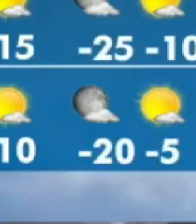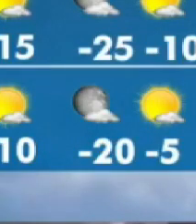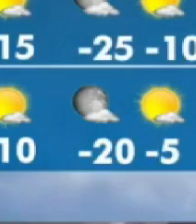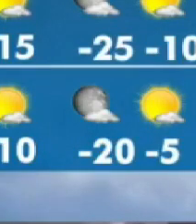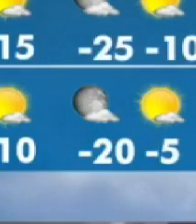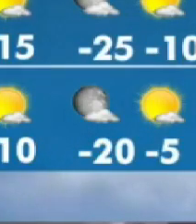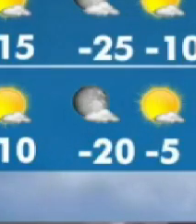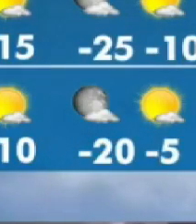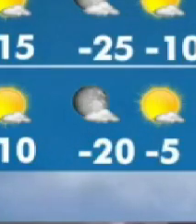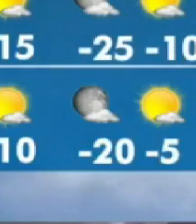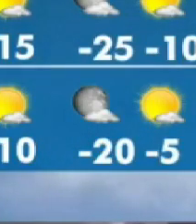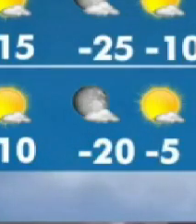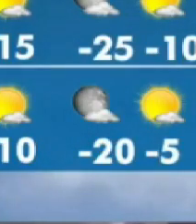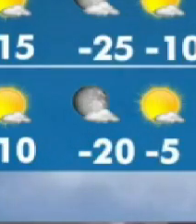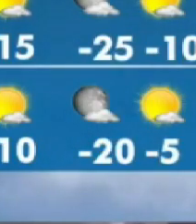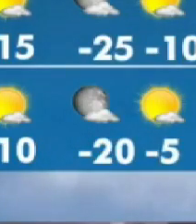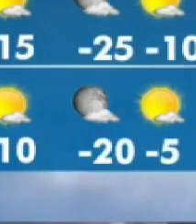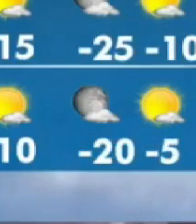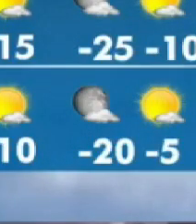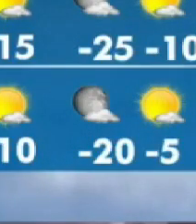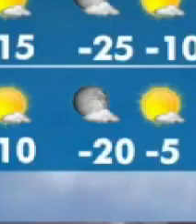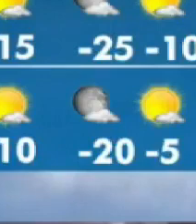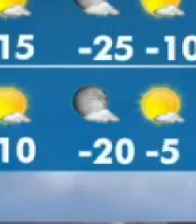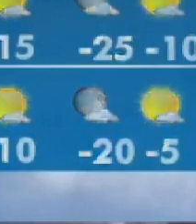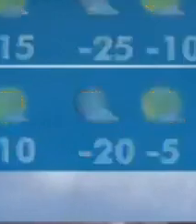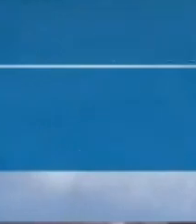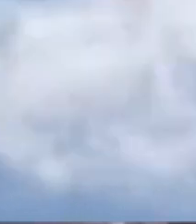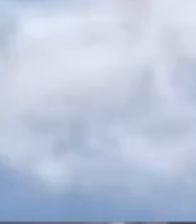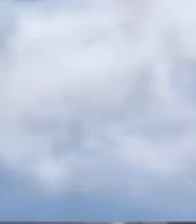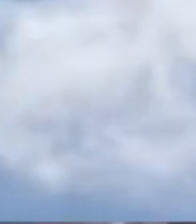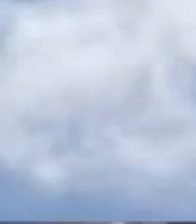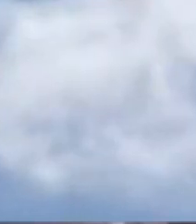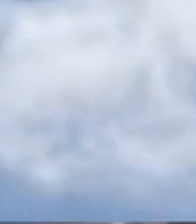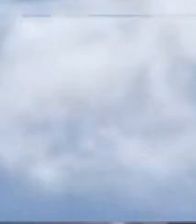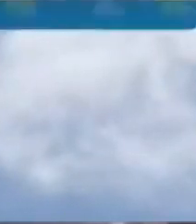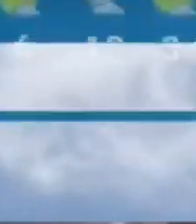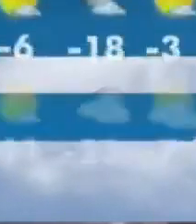Алтайд шөнө 12 хэм өдөртөө 4 хэм хүйтэн.